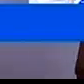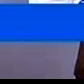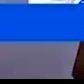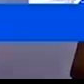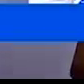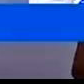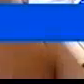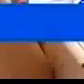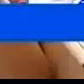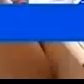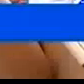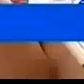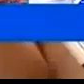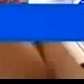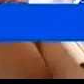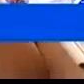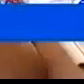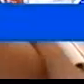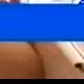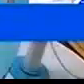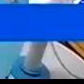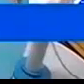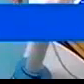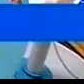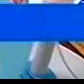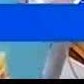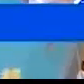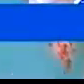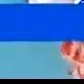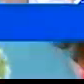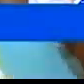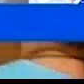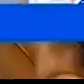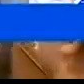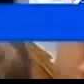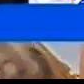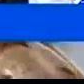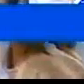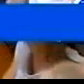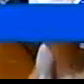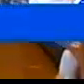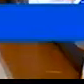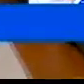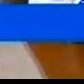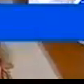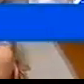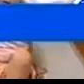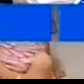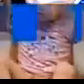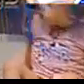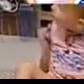credință 7 copii, 6 fete și un băiat. Aflați povestea frumoasă a unei familii fericite în ciuda încercărilor vieții mai târziu